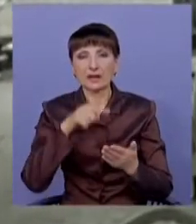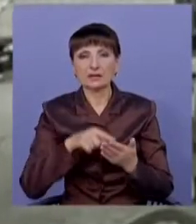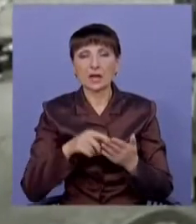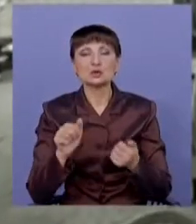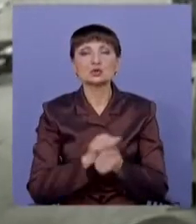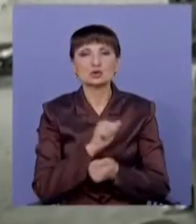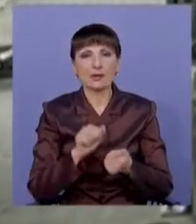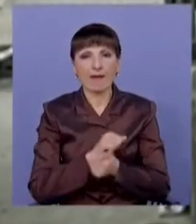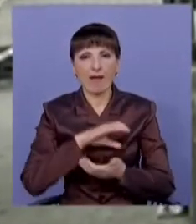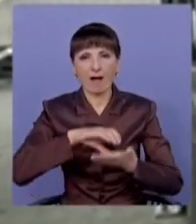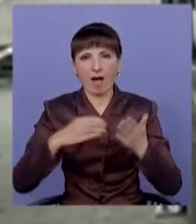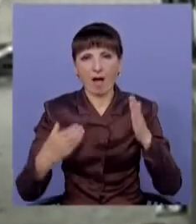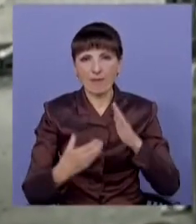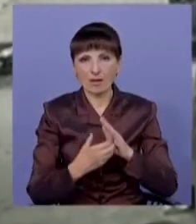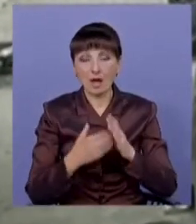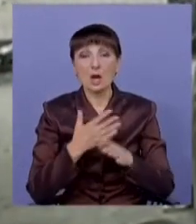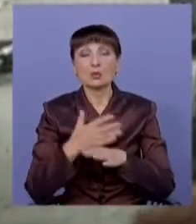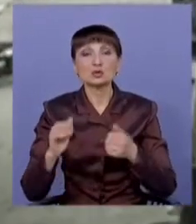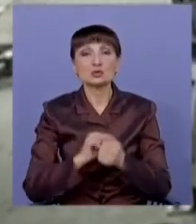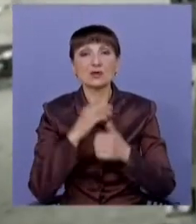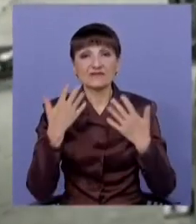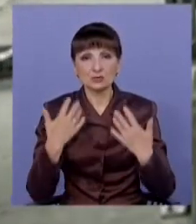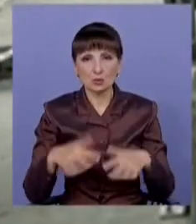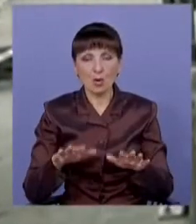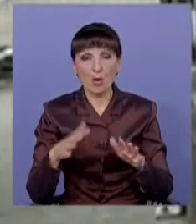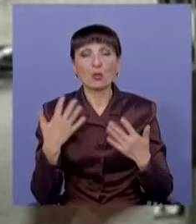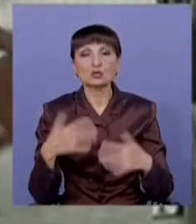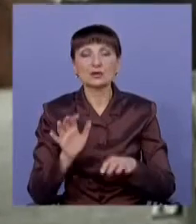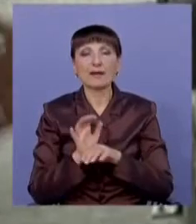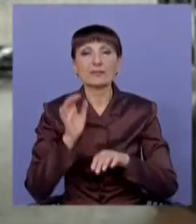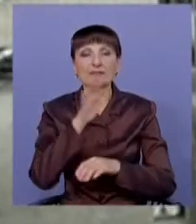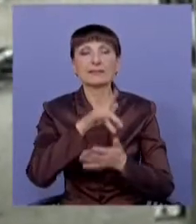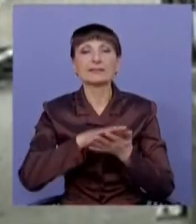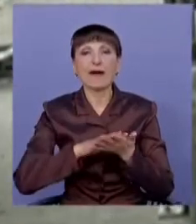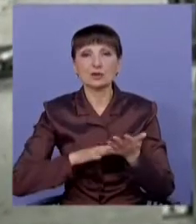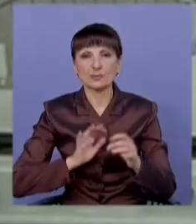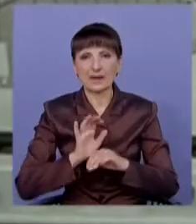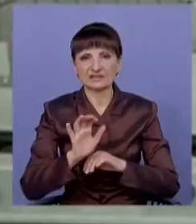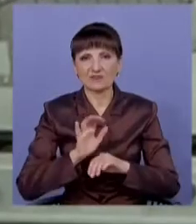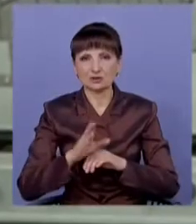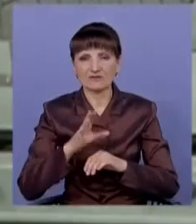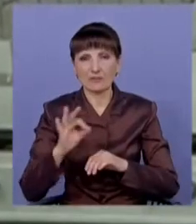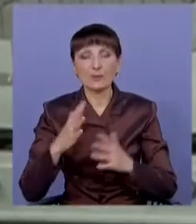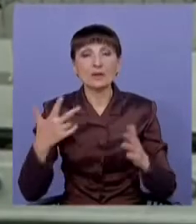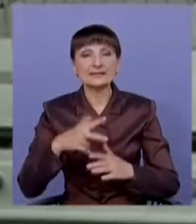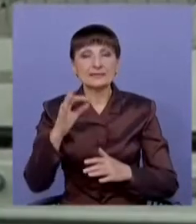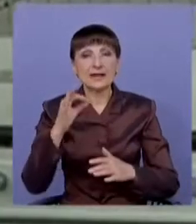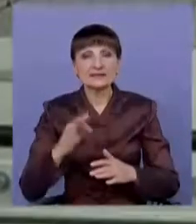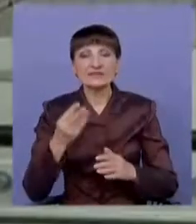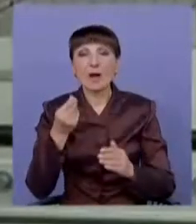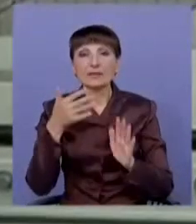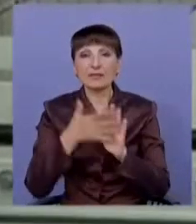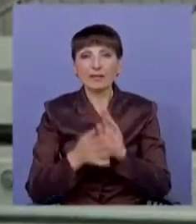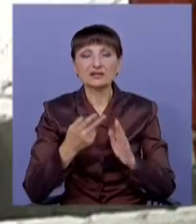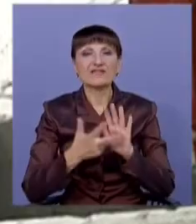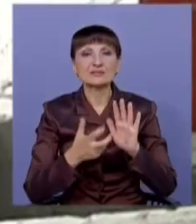сушильную камеру, и после своей сушки оно уже идет на дальнейшее производство. Более 30% капитала, это